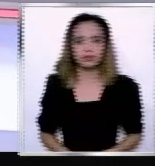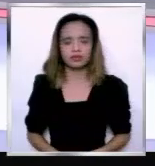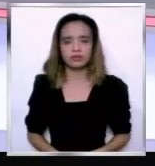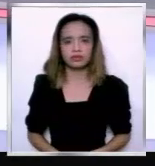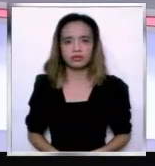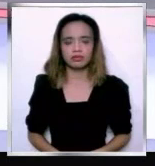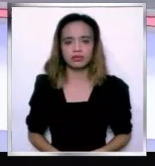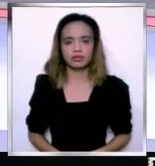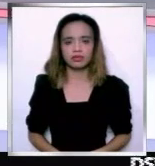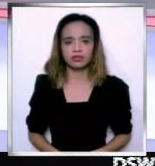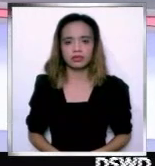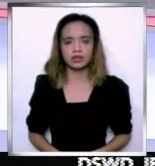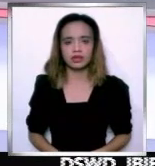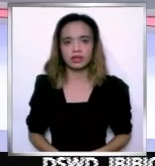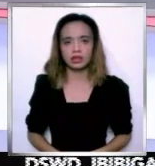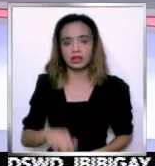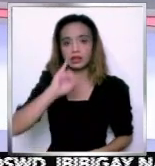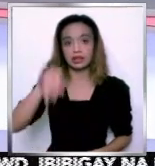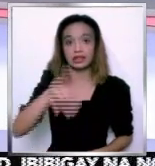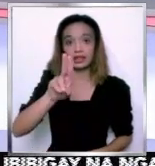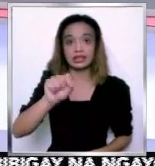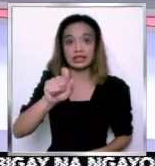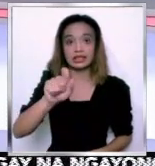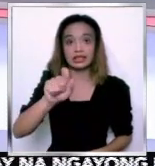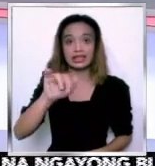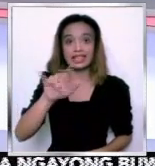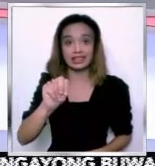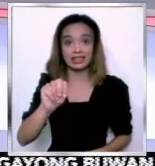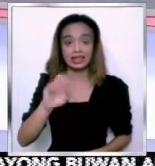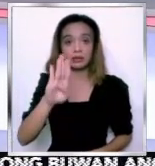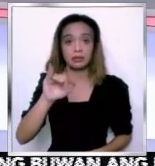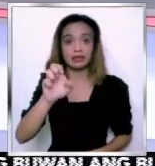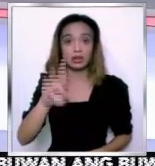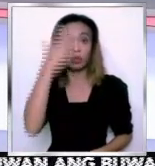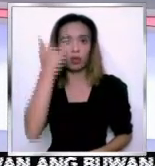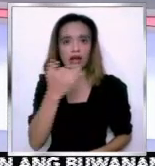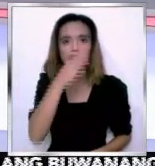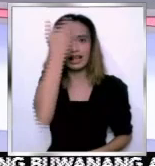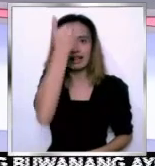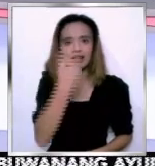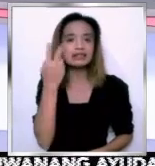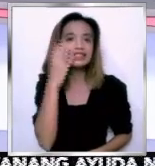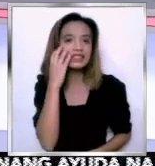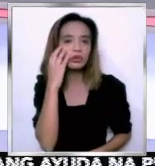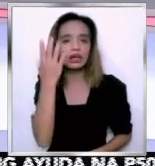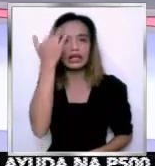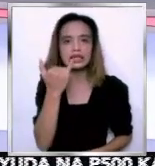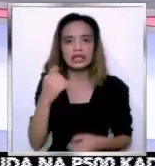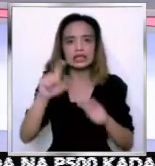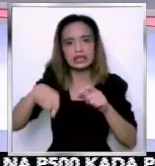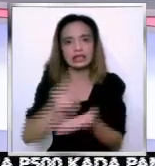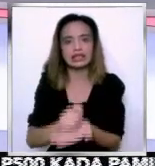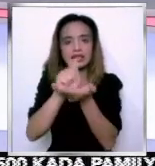Sa ilalim sa therapy si Justin Bieber matapos maparalisa ang kalahati ng mukha dahil sa viral infection. Nagsorry ang Canadian singer